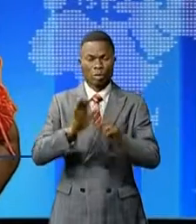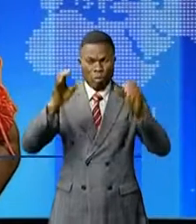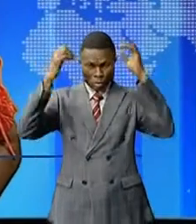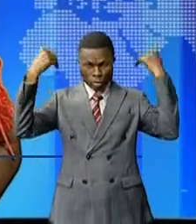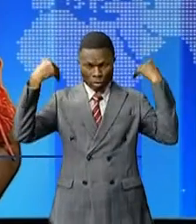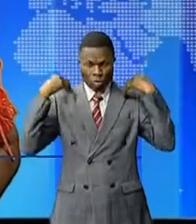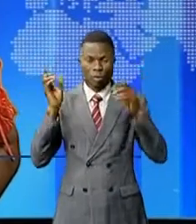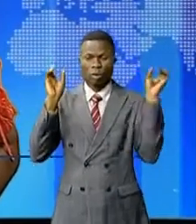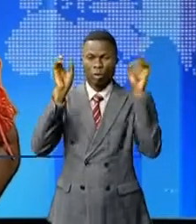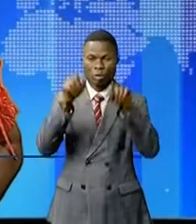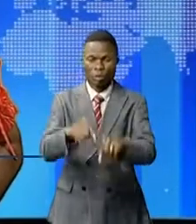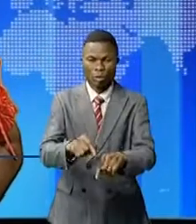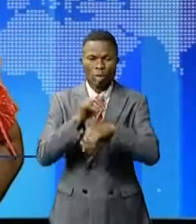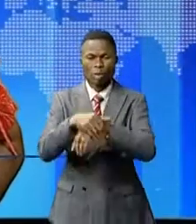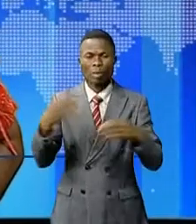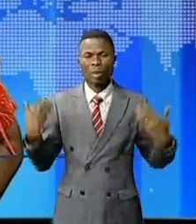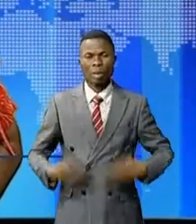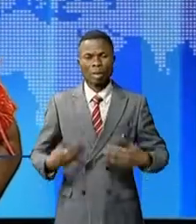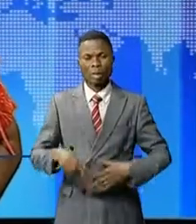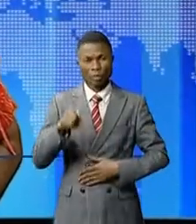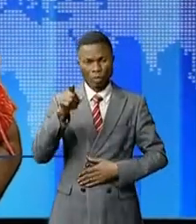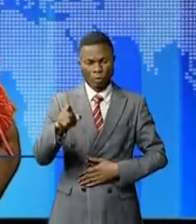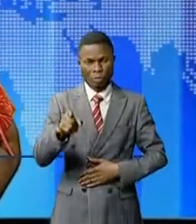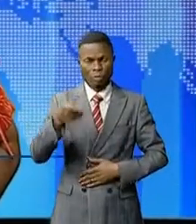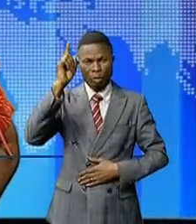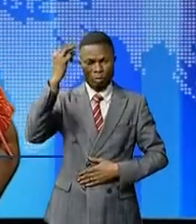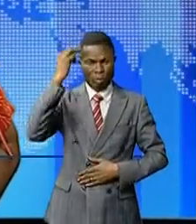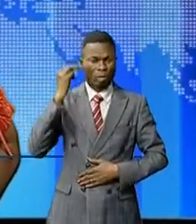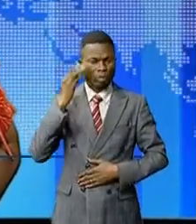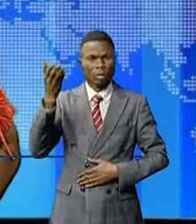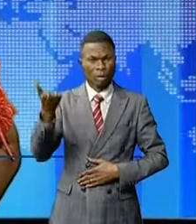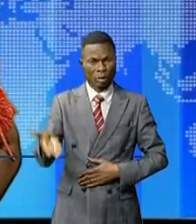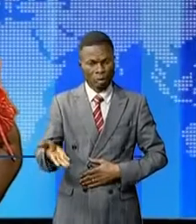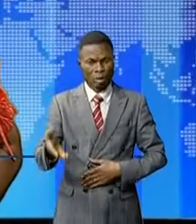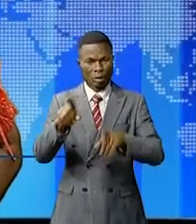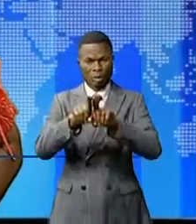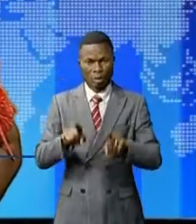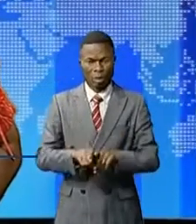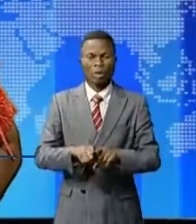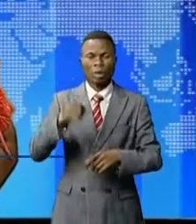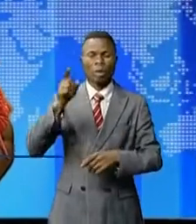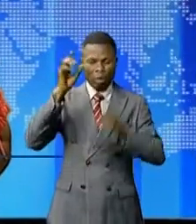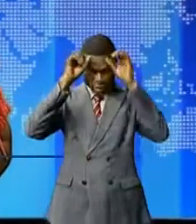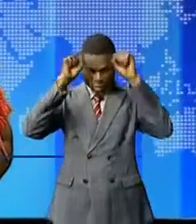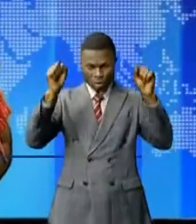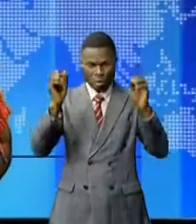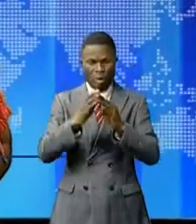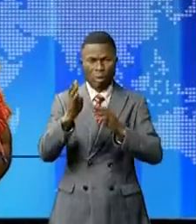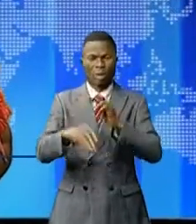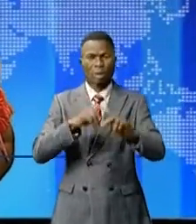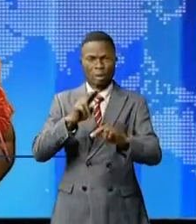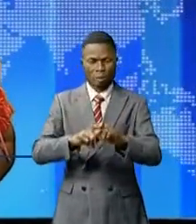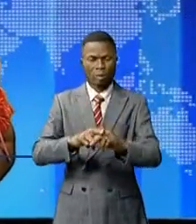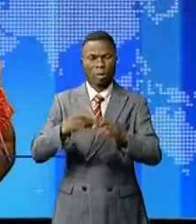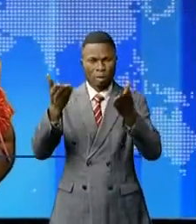quatre coins du monde pour y prendre part, le premier ministre chef du gouvernement, Jean-Michel Samalou Kondé, et le président